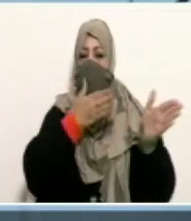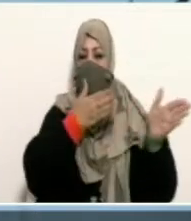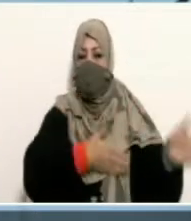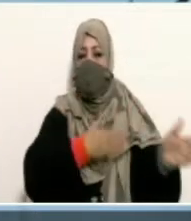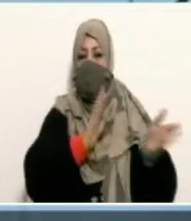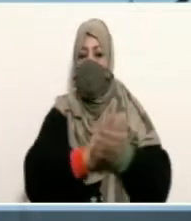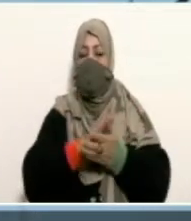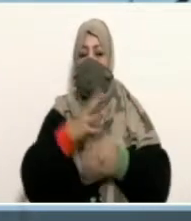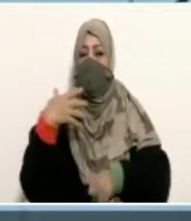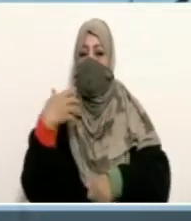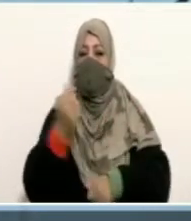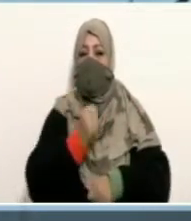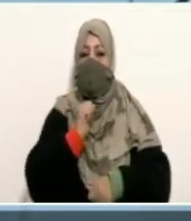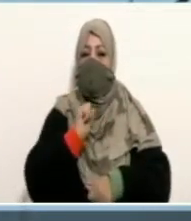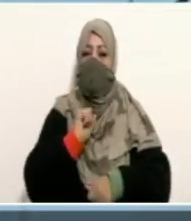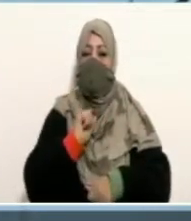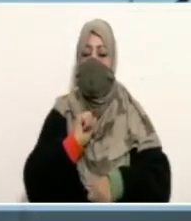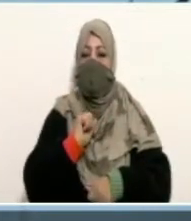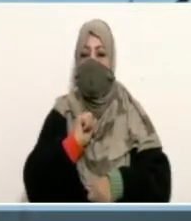كيفية لدى الغسل هو